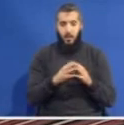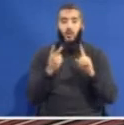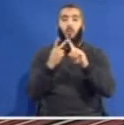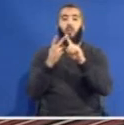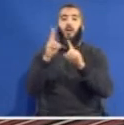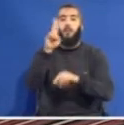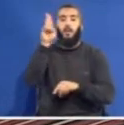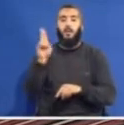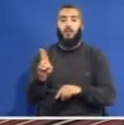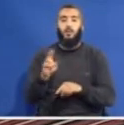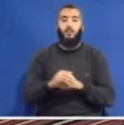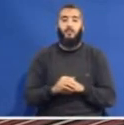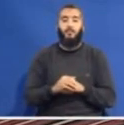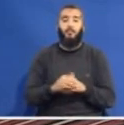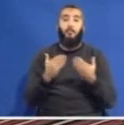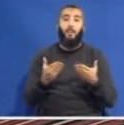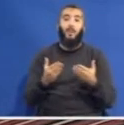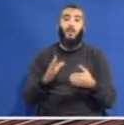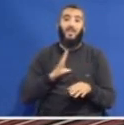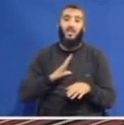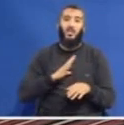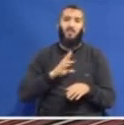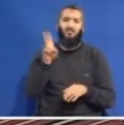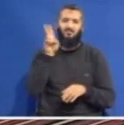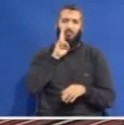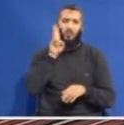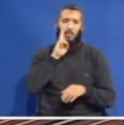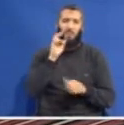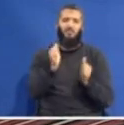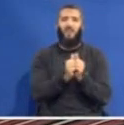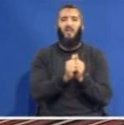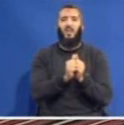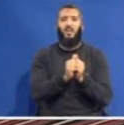أنا دوك عندي مشاكل مع الزوج تاعي وأهله.